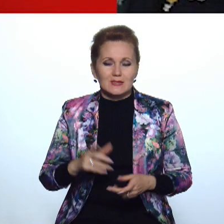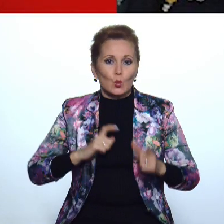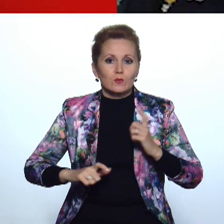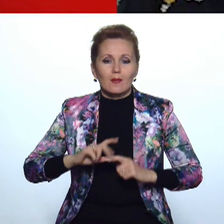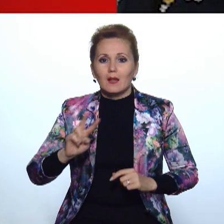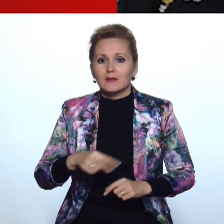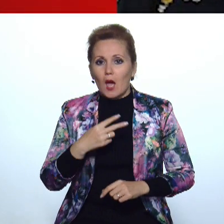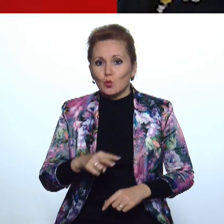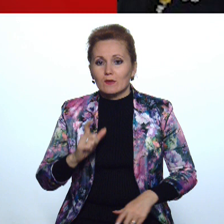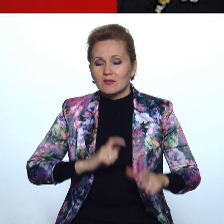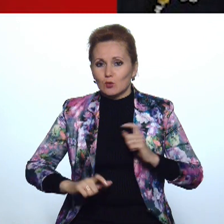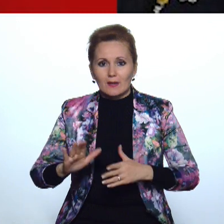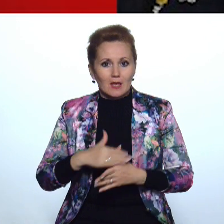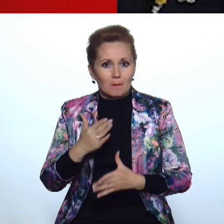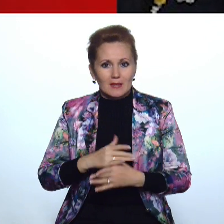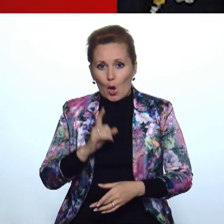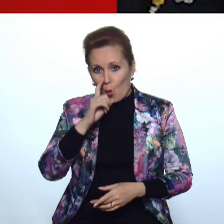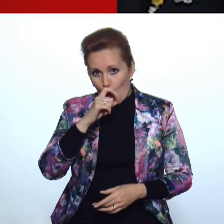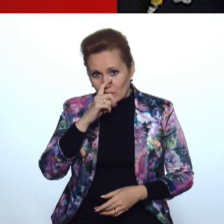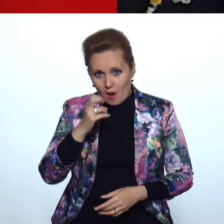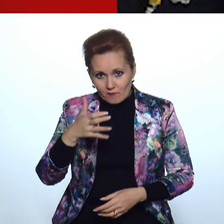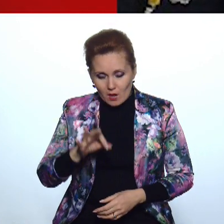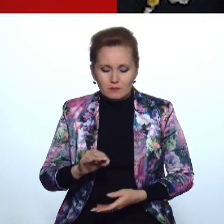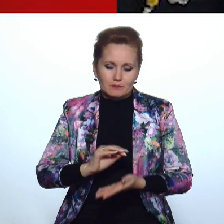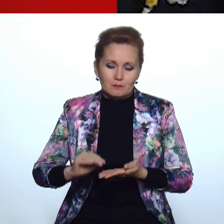Литературного института имени Горького в этом году перевели